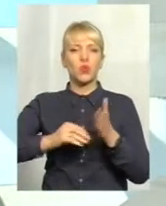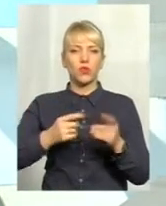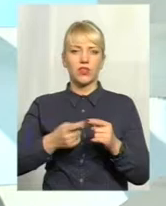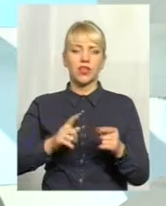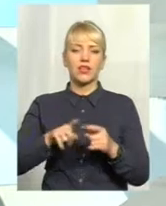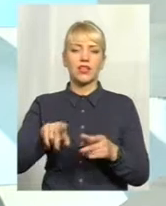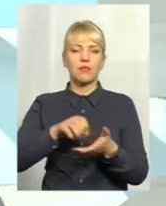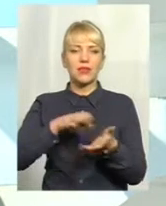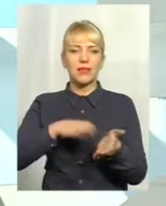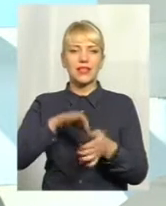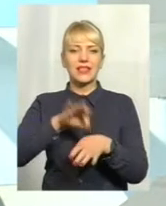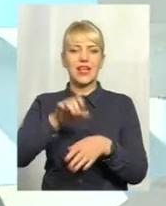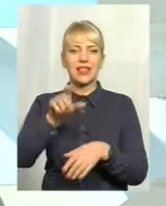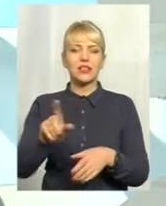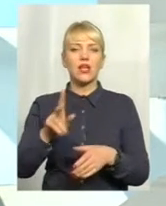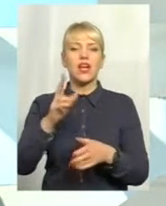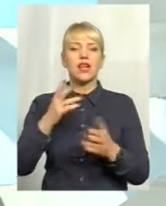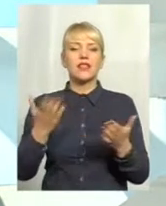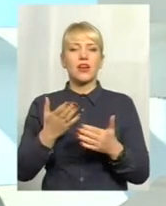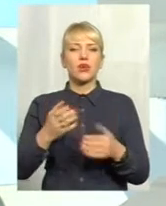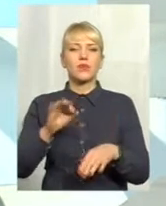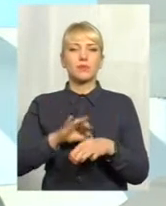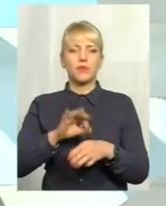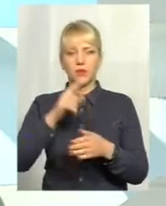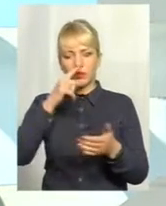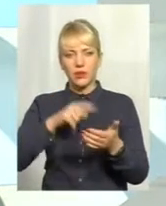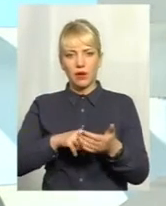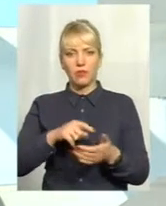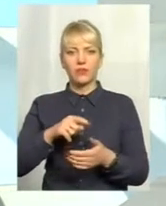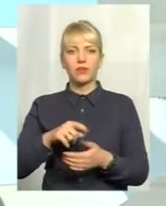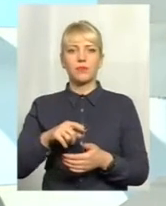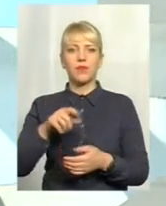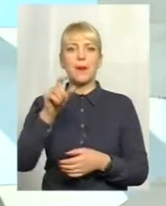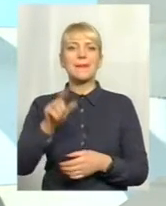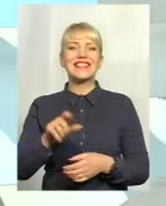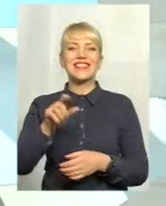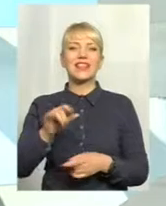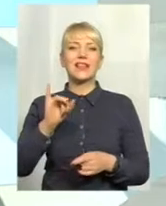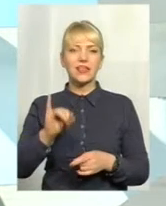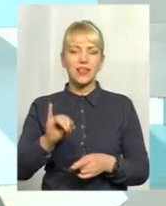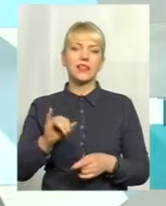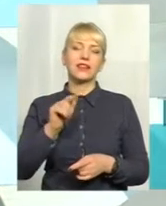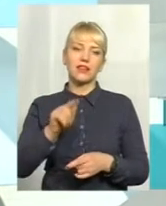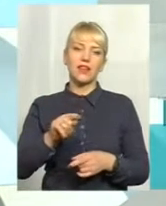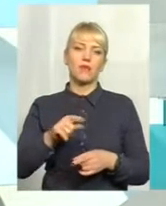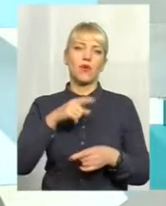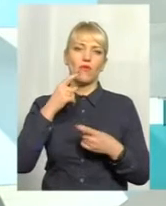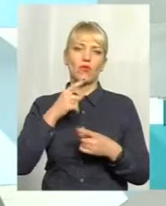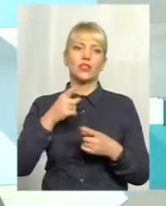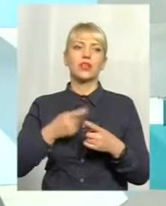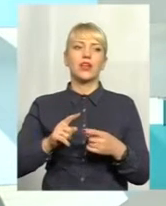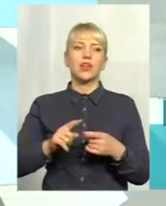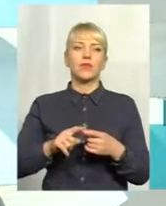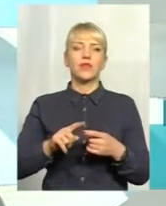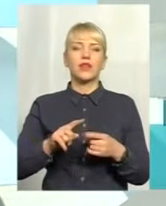яким потрапив пацієнт, і з його слів зазначаються ті обставини, за яких він отримав